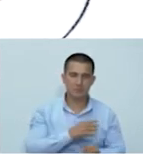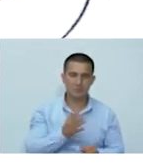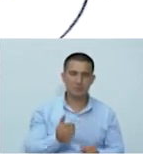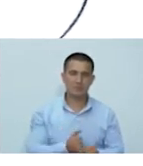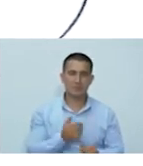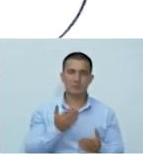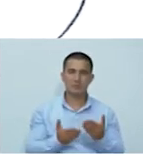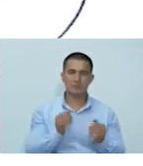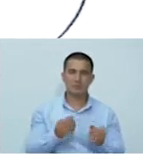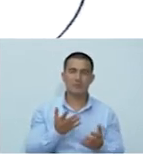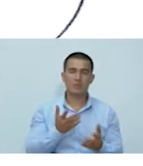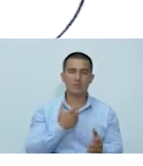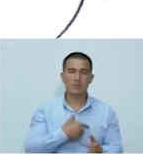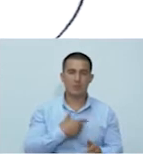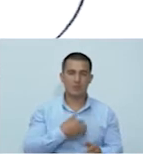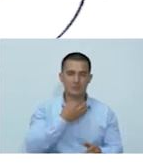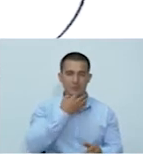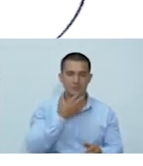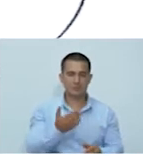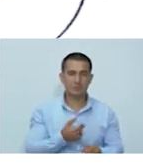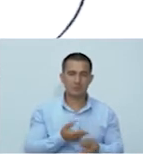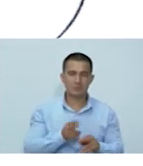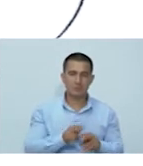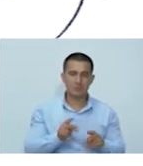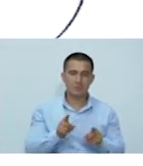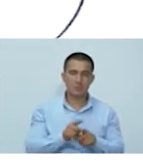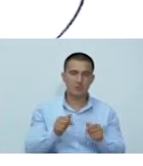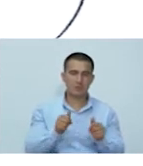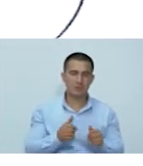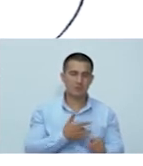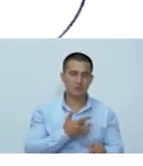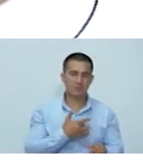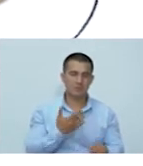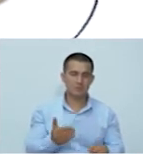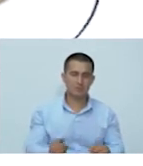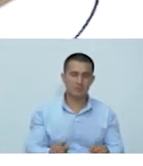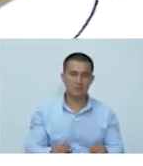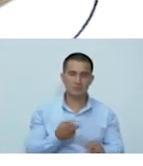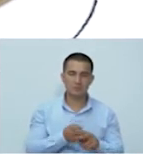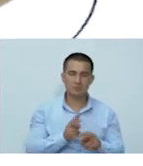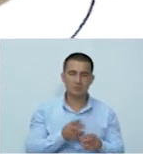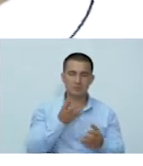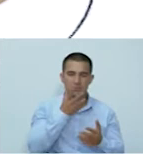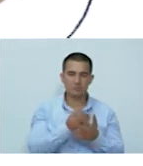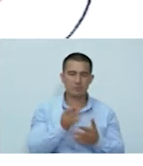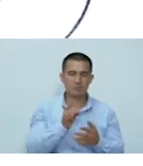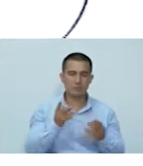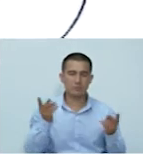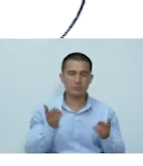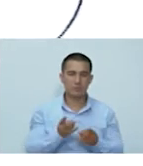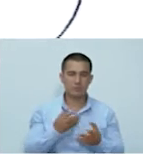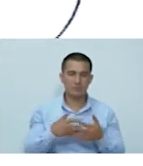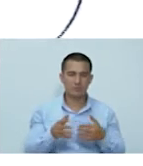kaysa biri özüzge yoksa şu korunuşta yapıştırıp olamız. Kereli uzunligini